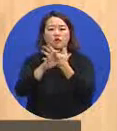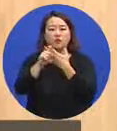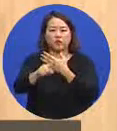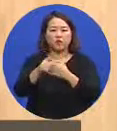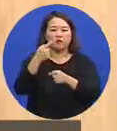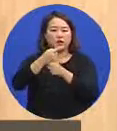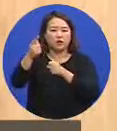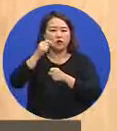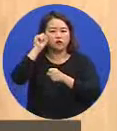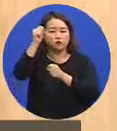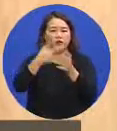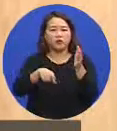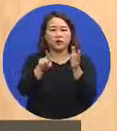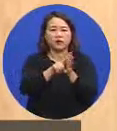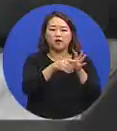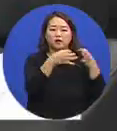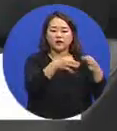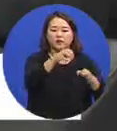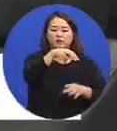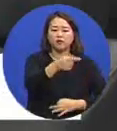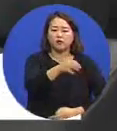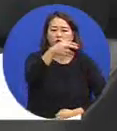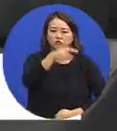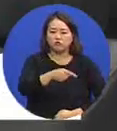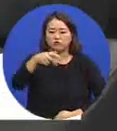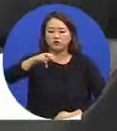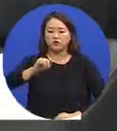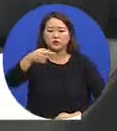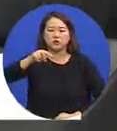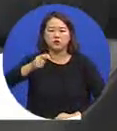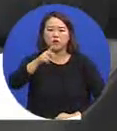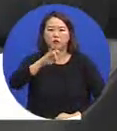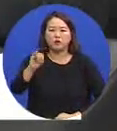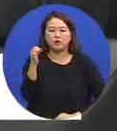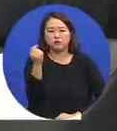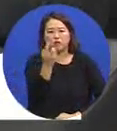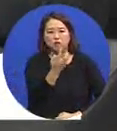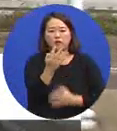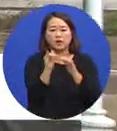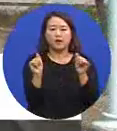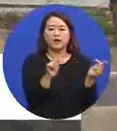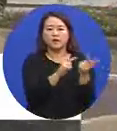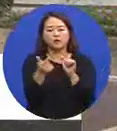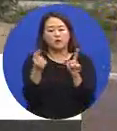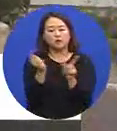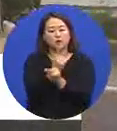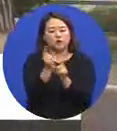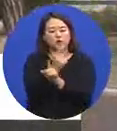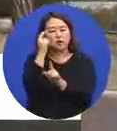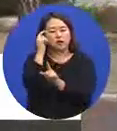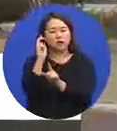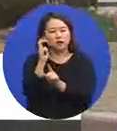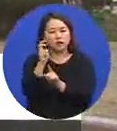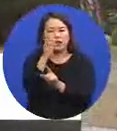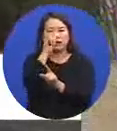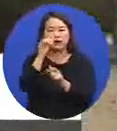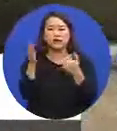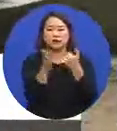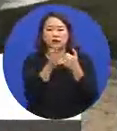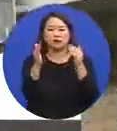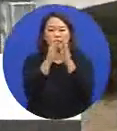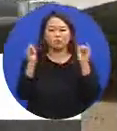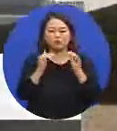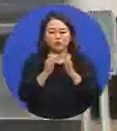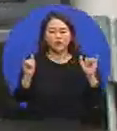장관, 김성주 국민연금, 이상직 중진공 이사장 등의 교체도 예상되면서 전북 인재를 대거 기용해